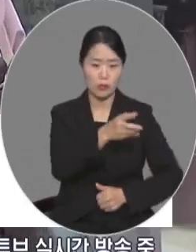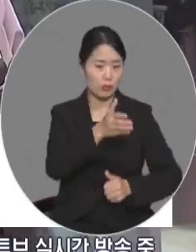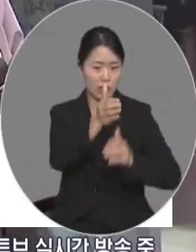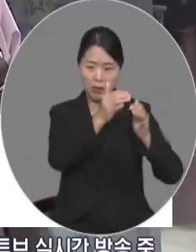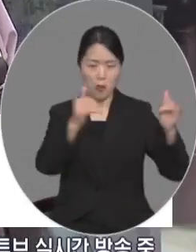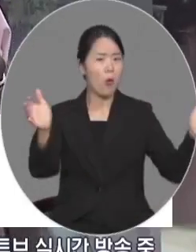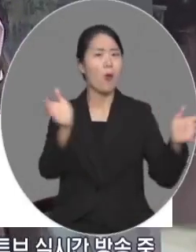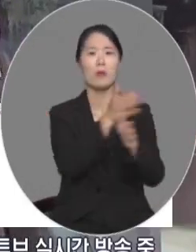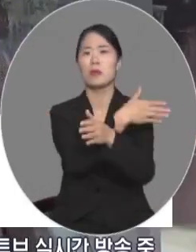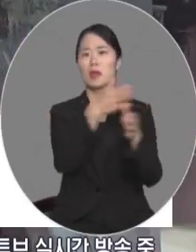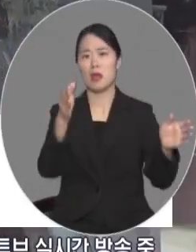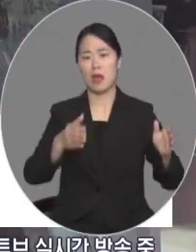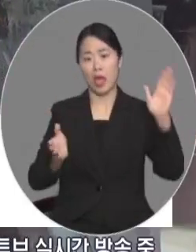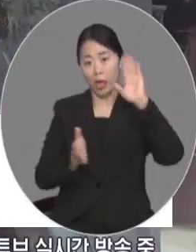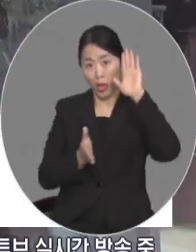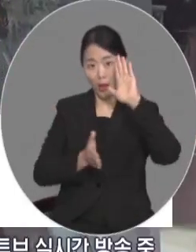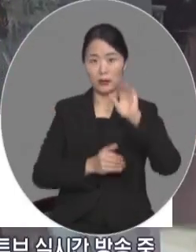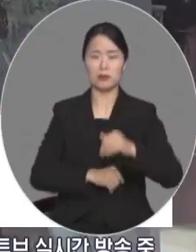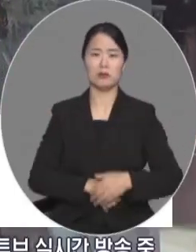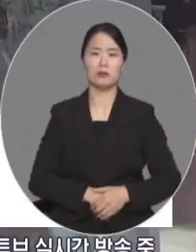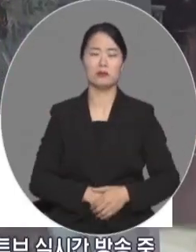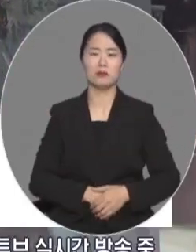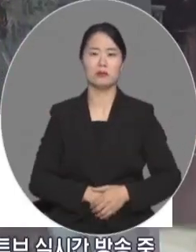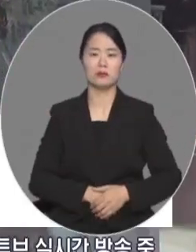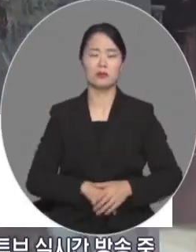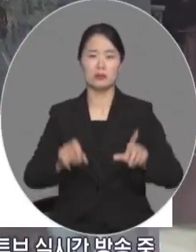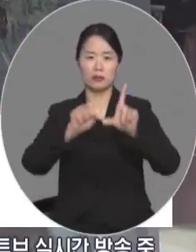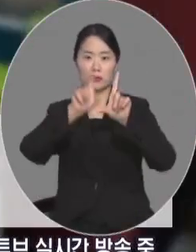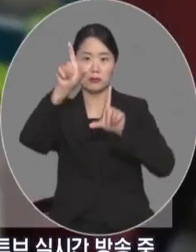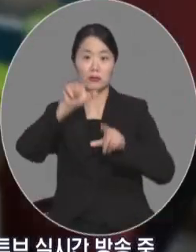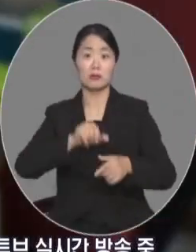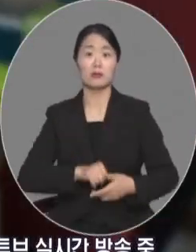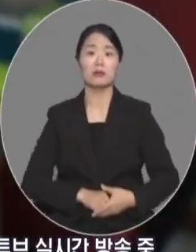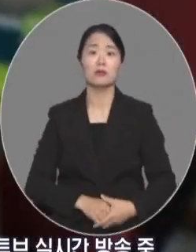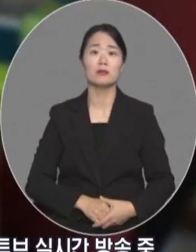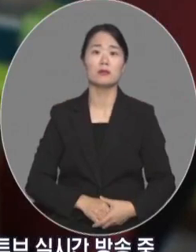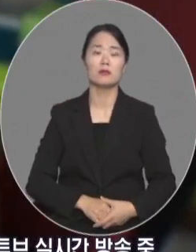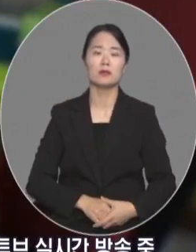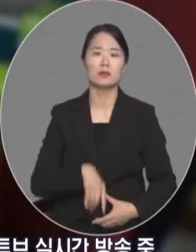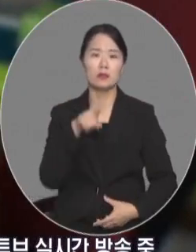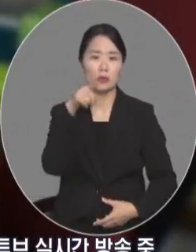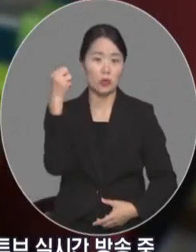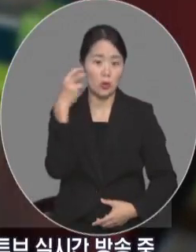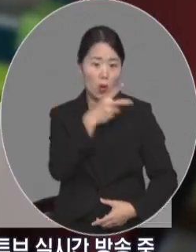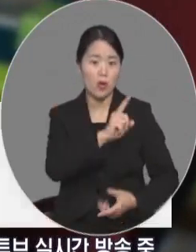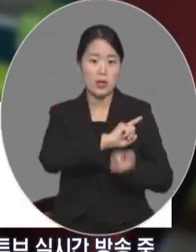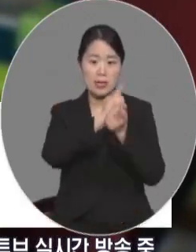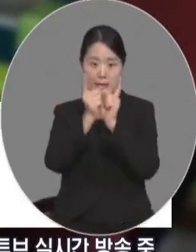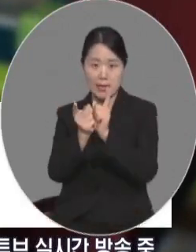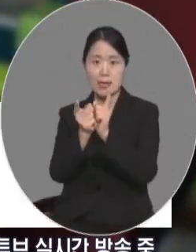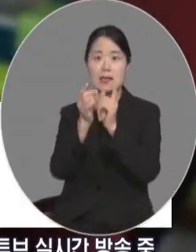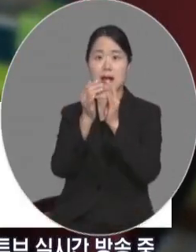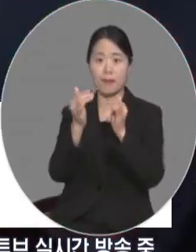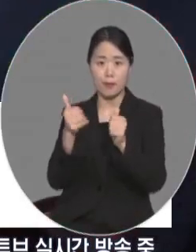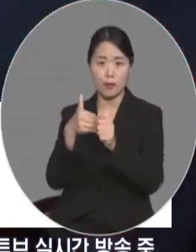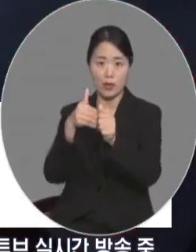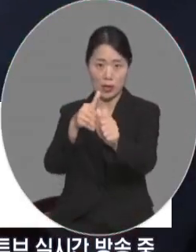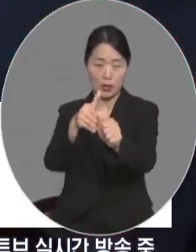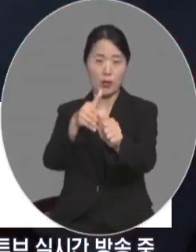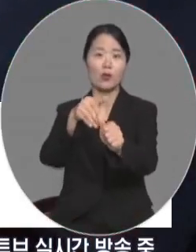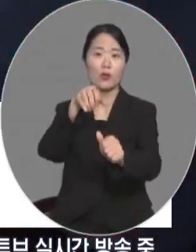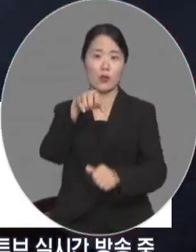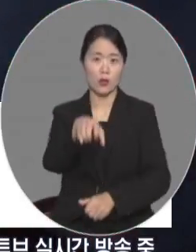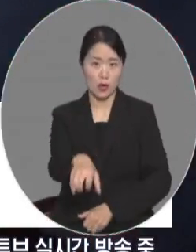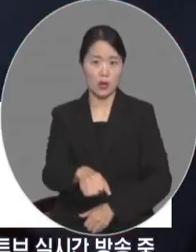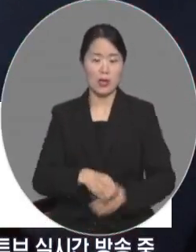별로 없어요. 학생들, 그런 사람들이 대부분. 여기에다 대체 인력이 투입된 의료 현장에도